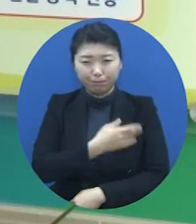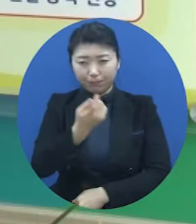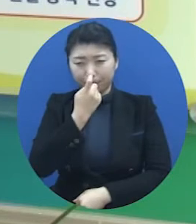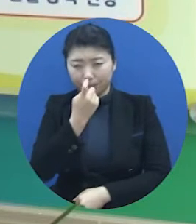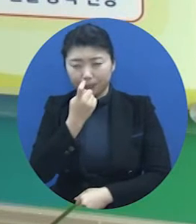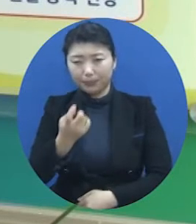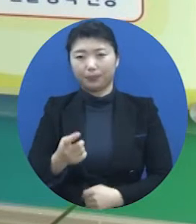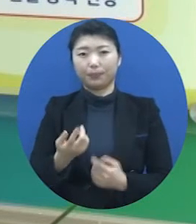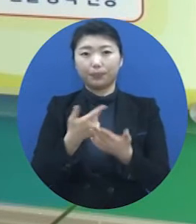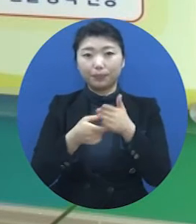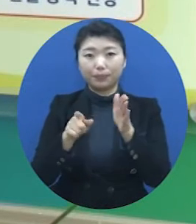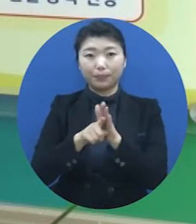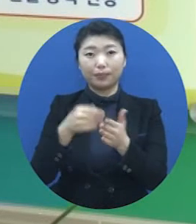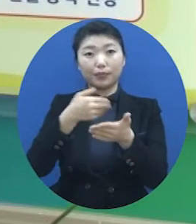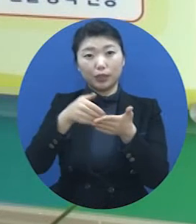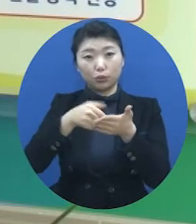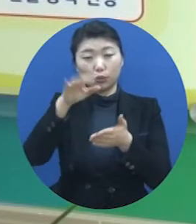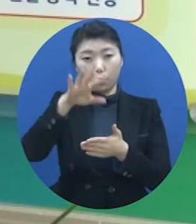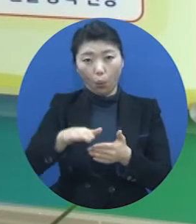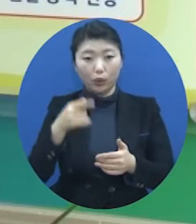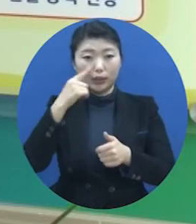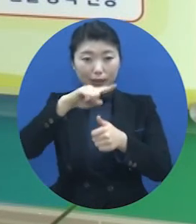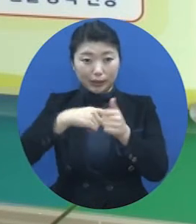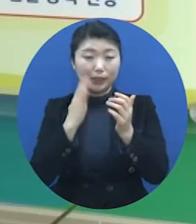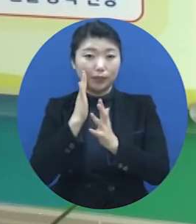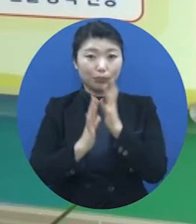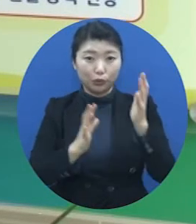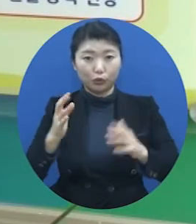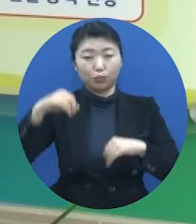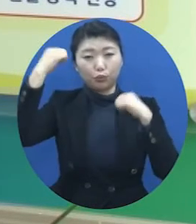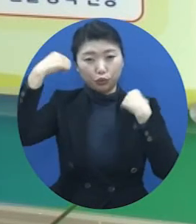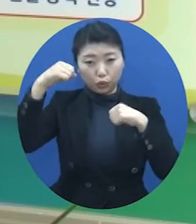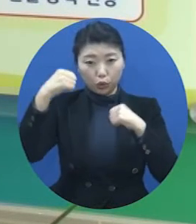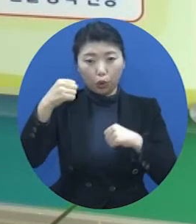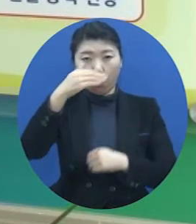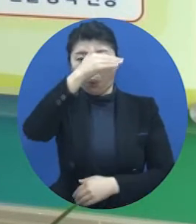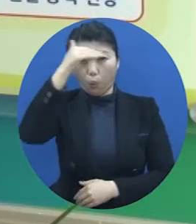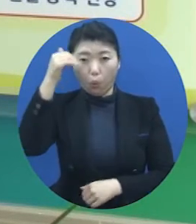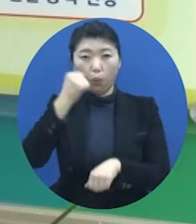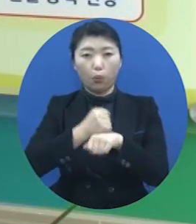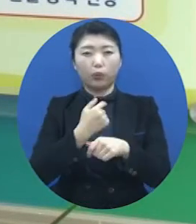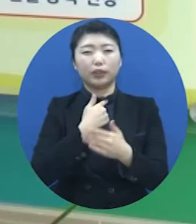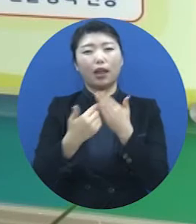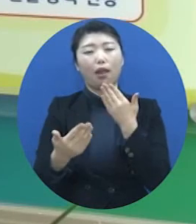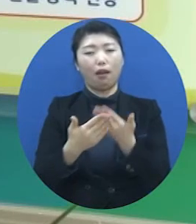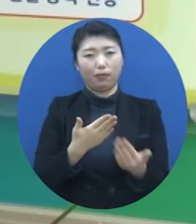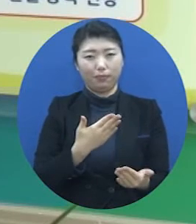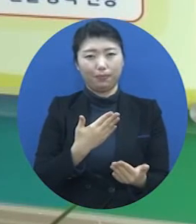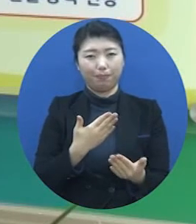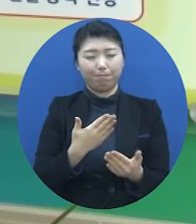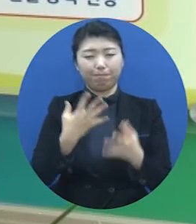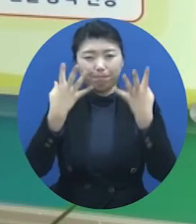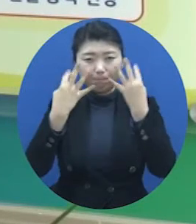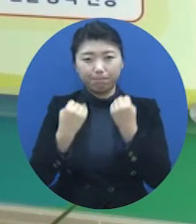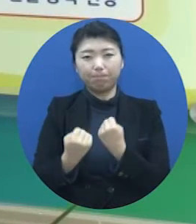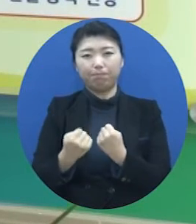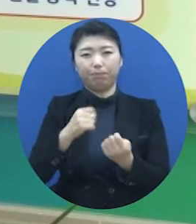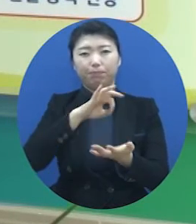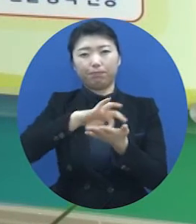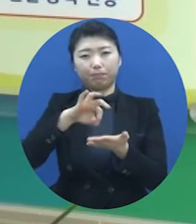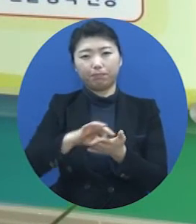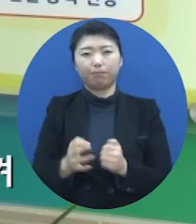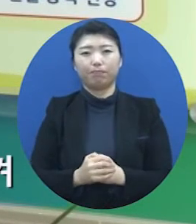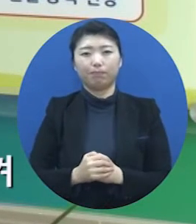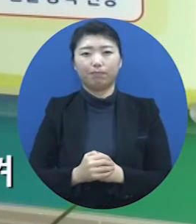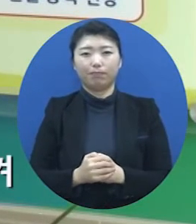있도록 미술관, 동식물원, 뮤지컬 공연 등의 체험학습도 활발하게 운영하고